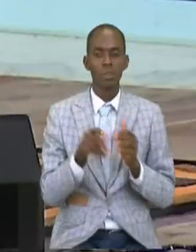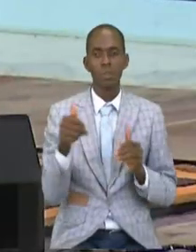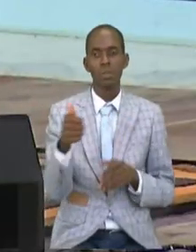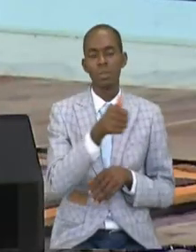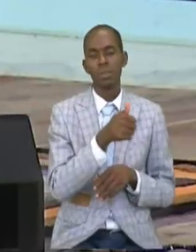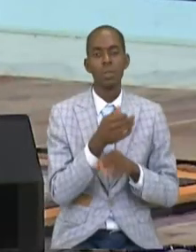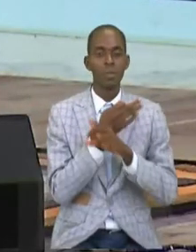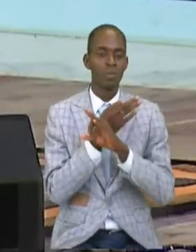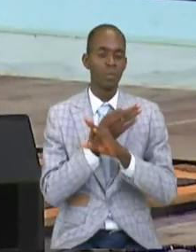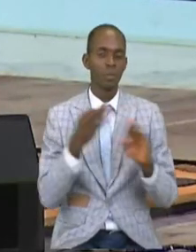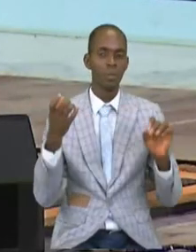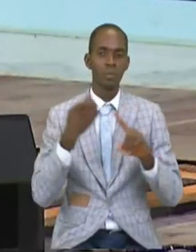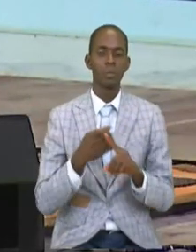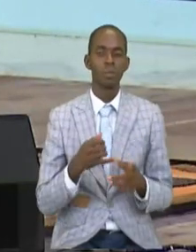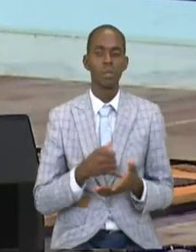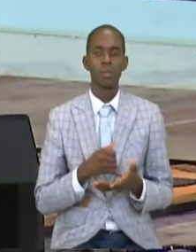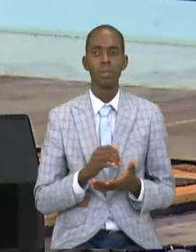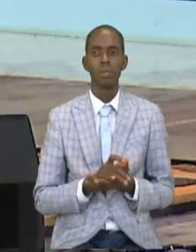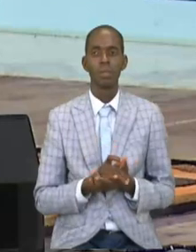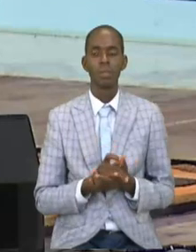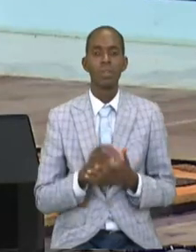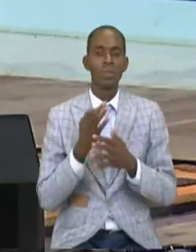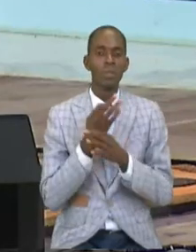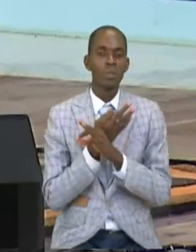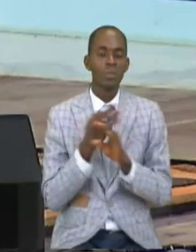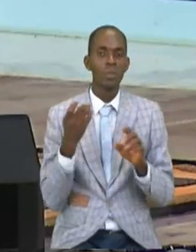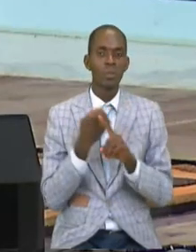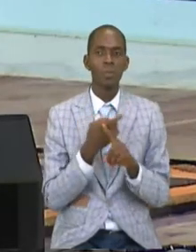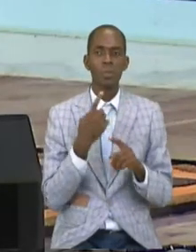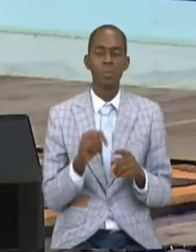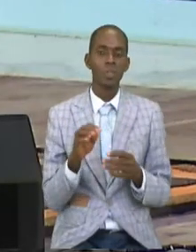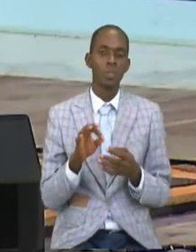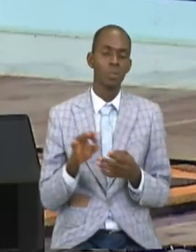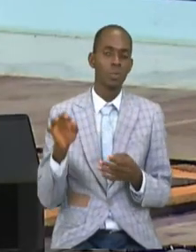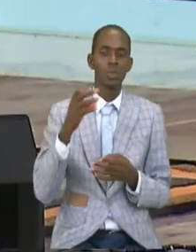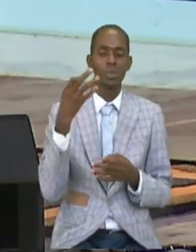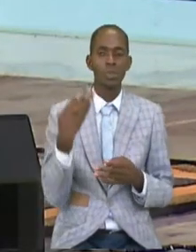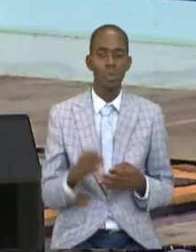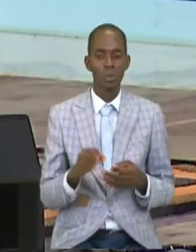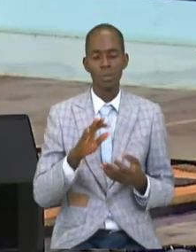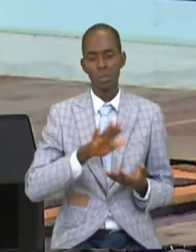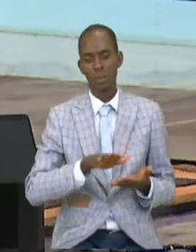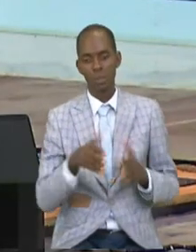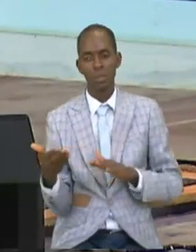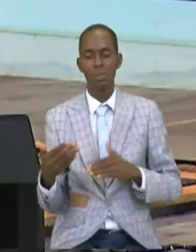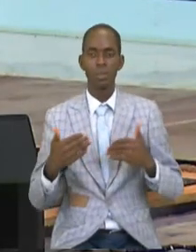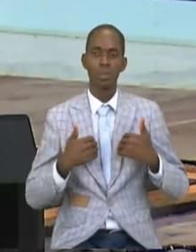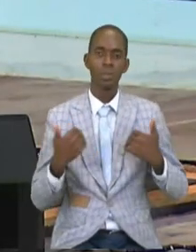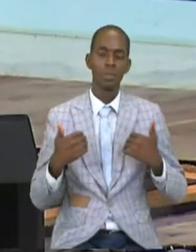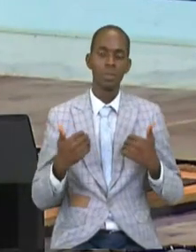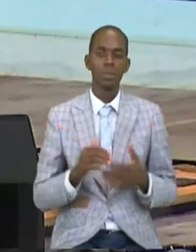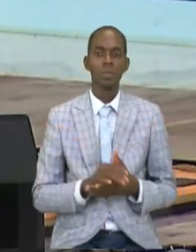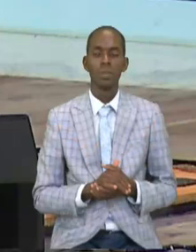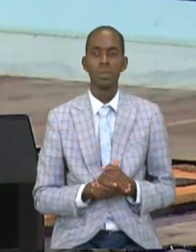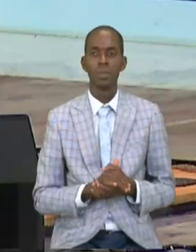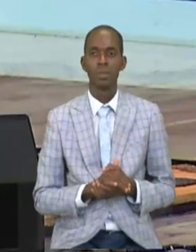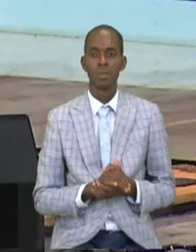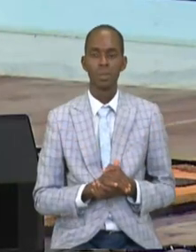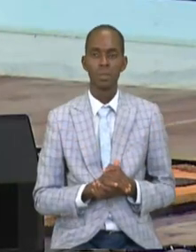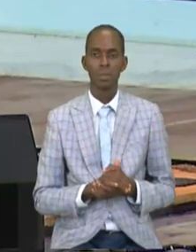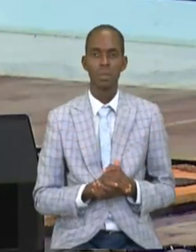Pousse les gens à s'entretuer. Mais vous en êtes affranchi. Vous êtes affranchi de l'esprit